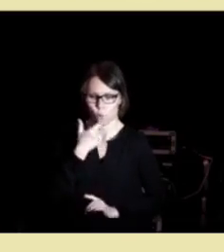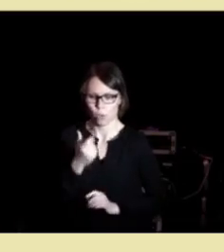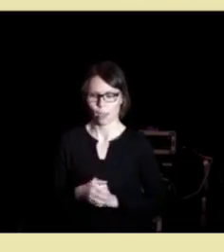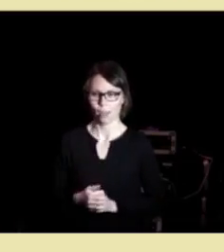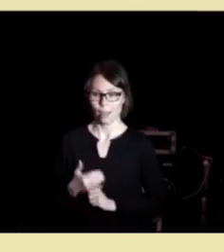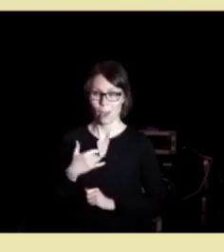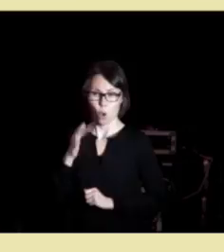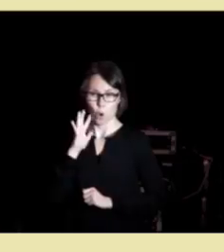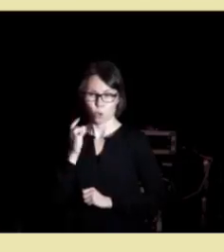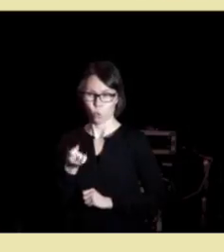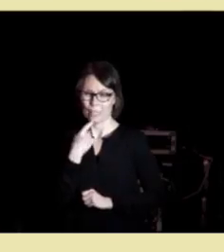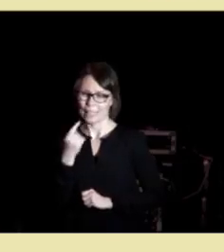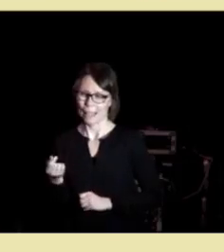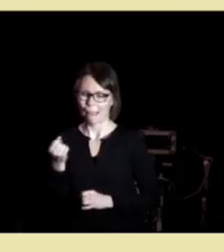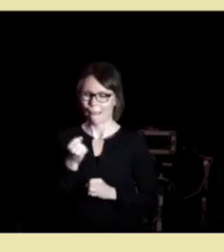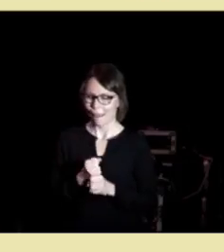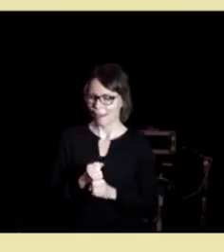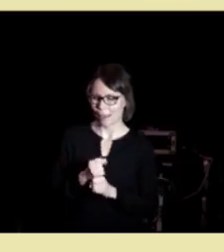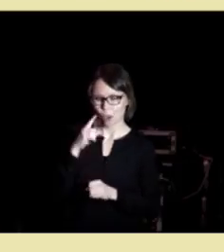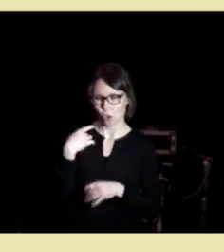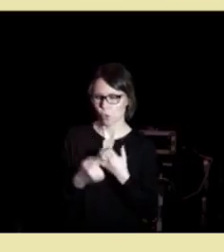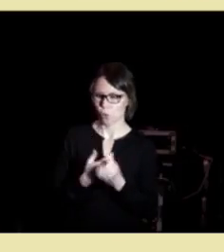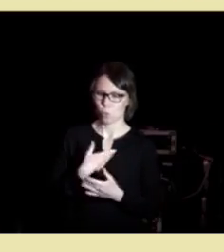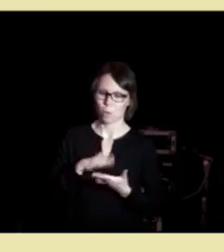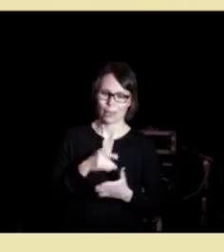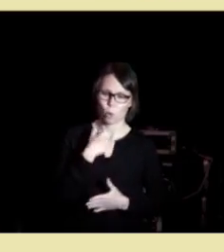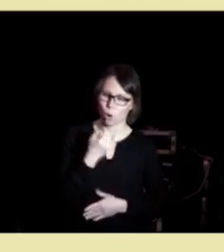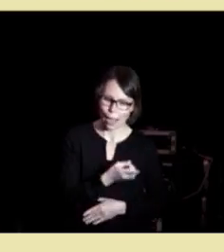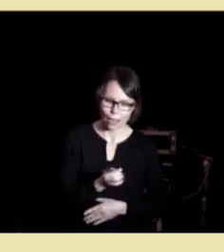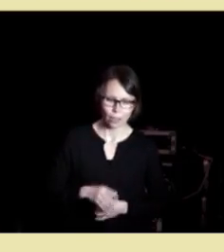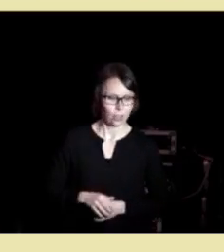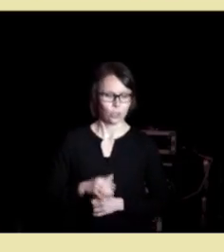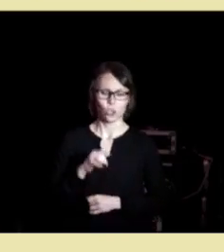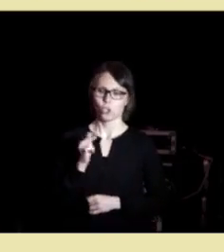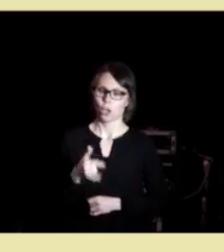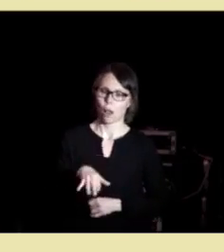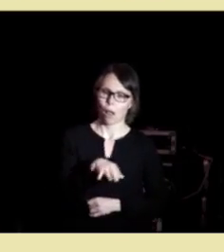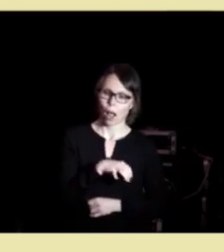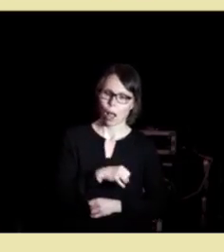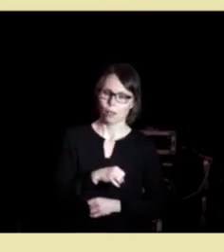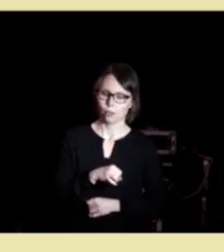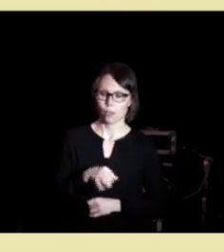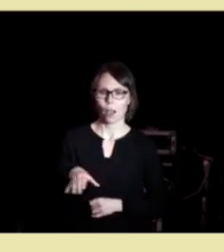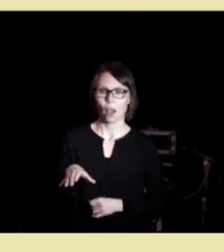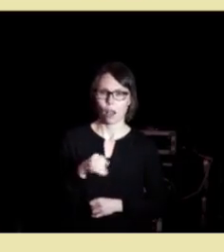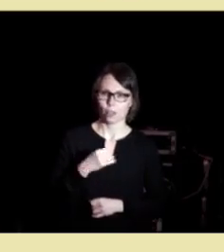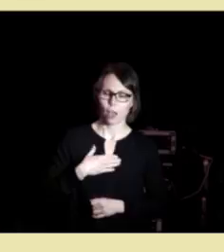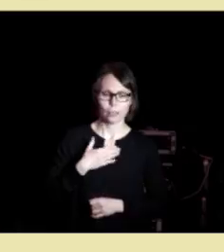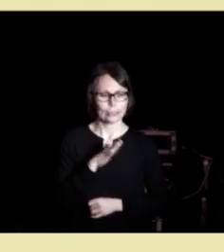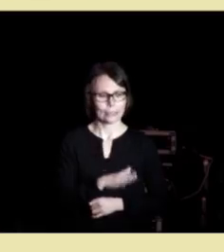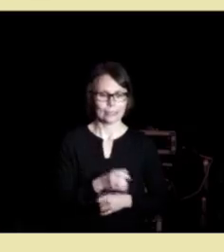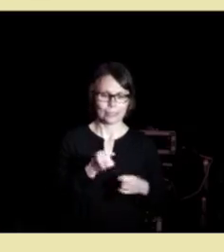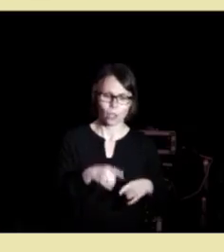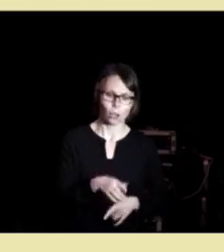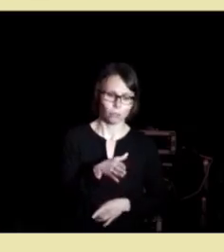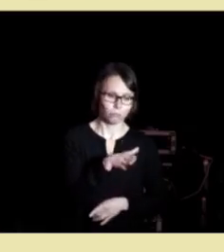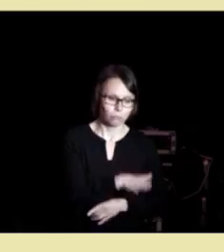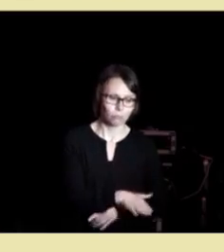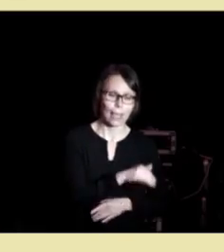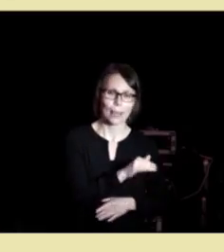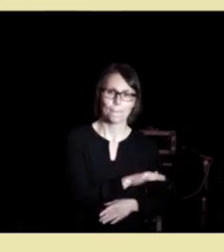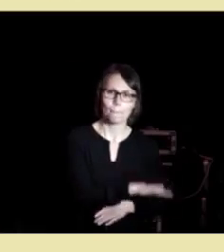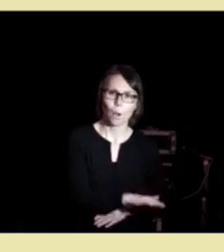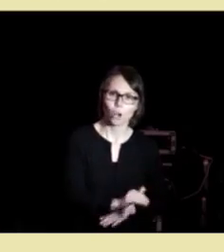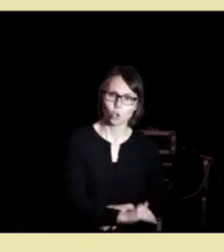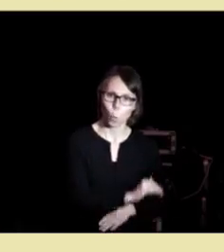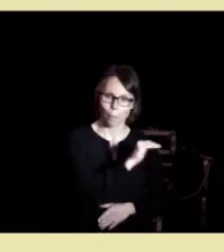si at egentlig så kan vi ikke gjøre så mye med de unge, fordi alt har sin start i barndommen. Og